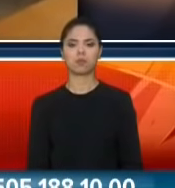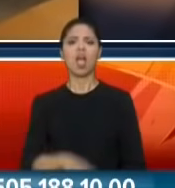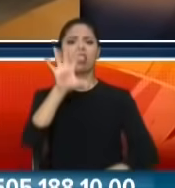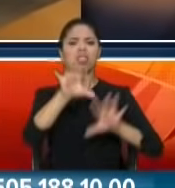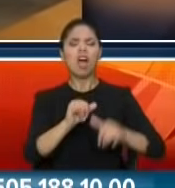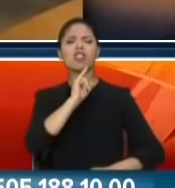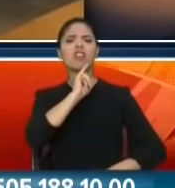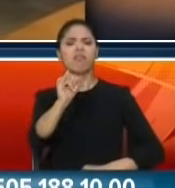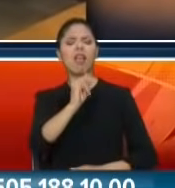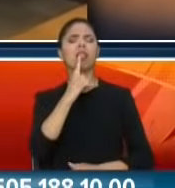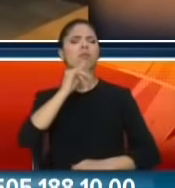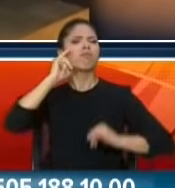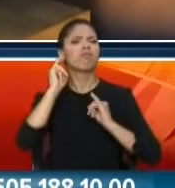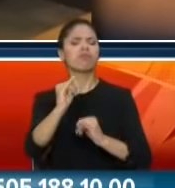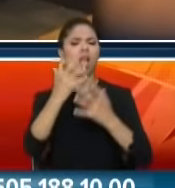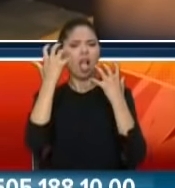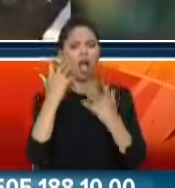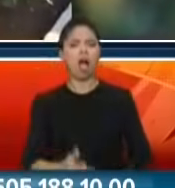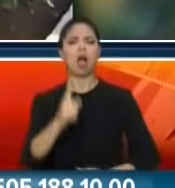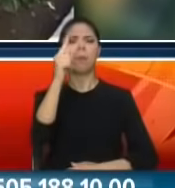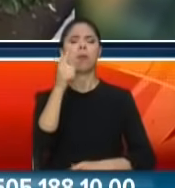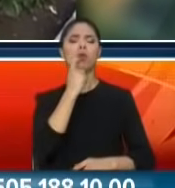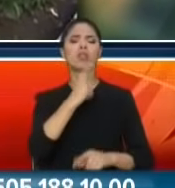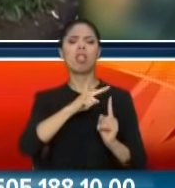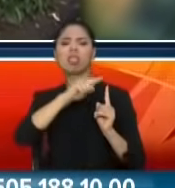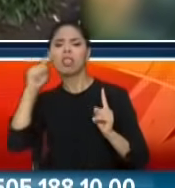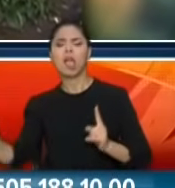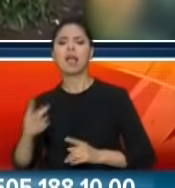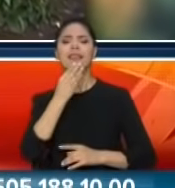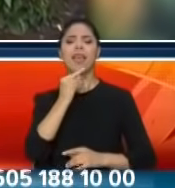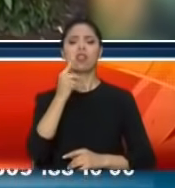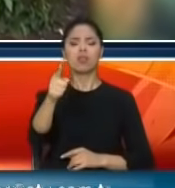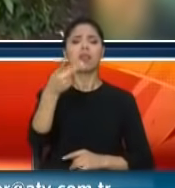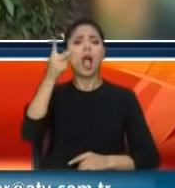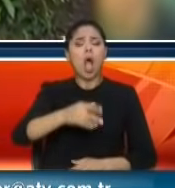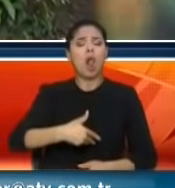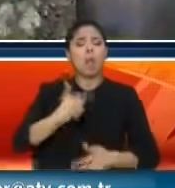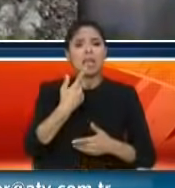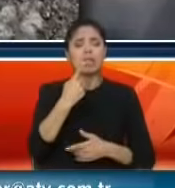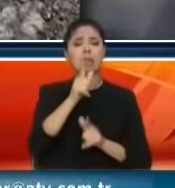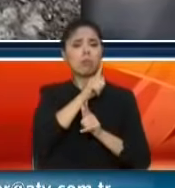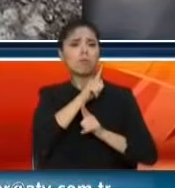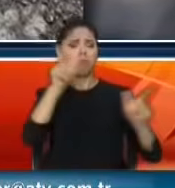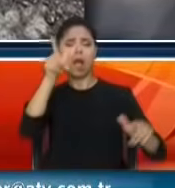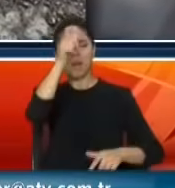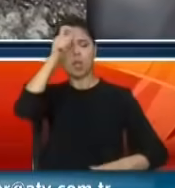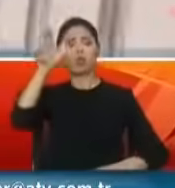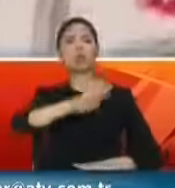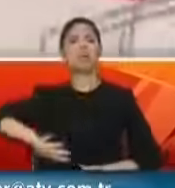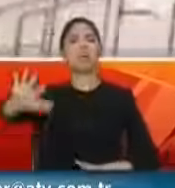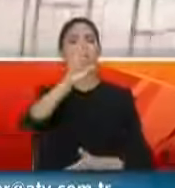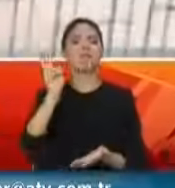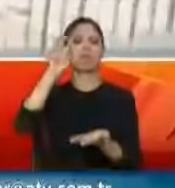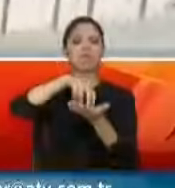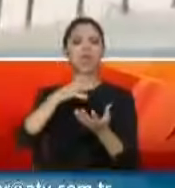Taciz, tehdit, hakaret. Kabus tam 1,5 yıl sürdü. Genç kızın ölmek istemiyorum isyanı Türkiye'yi ayağa